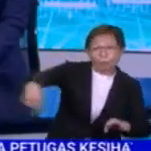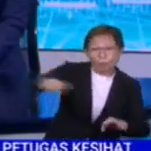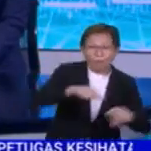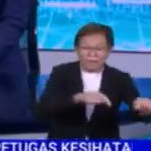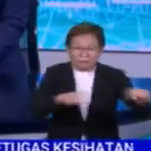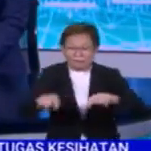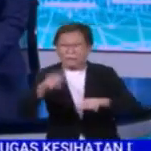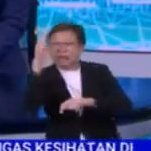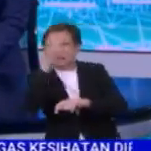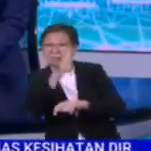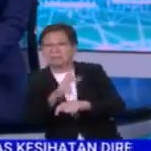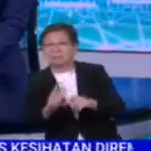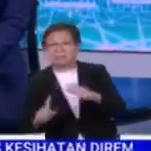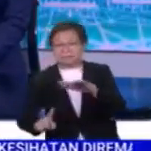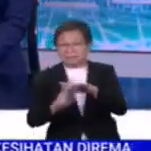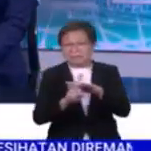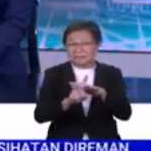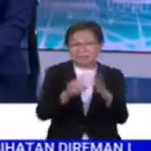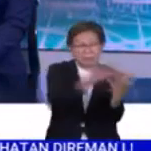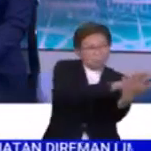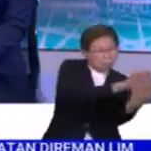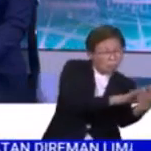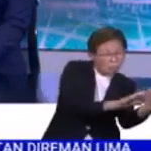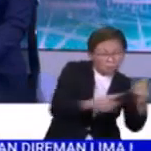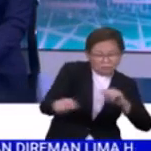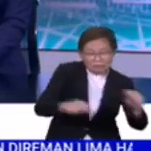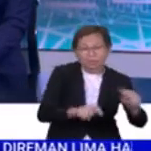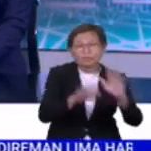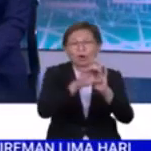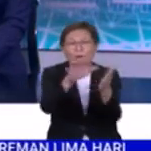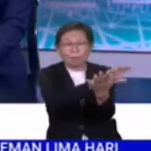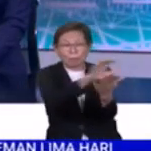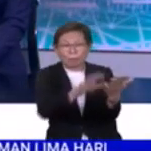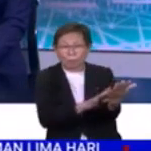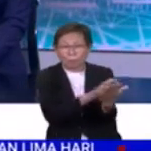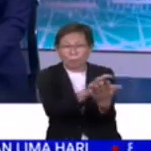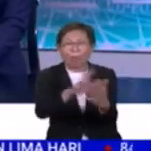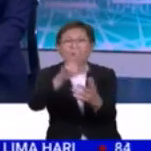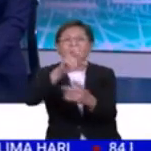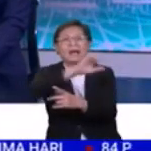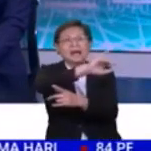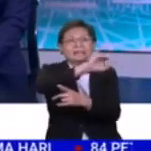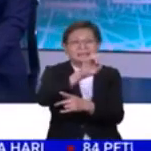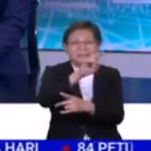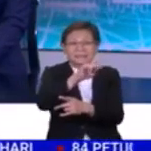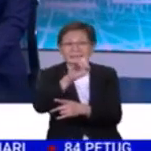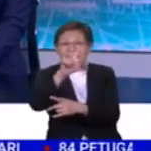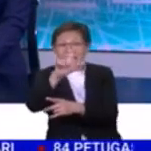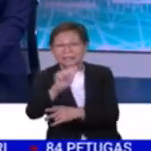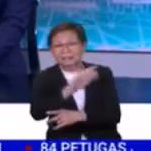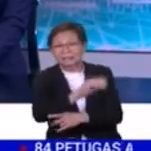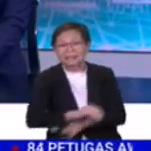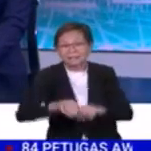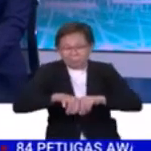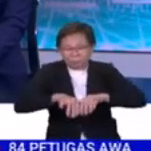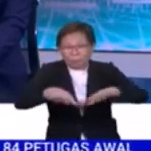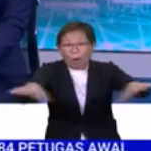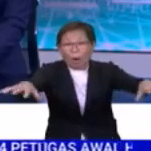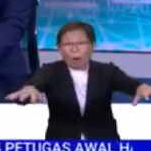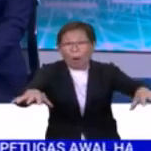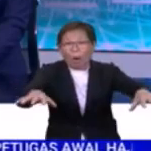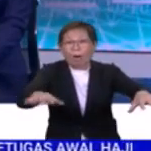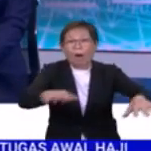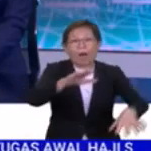tindakan kerajaan dalam mewujudkan rangka tindakan seperti Pelan Jalinan Digital Negara Jendela dan Rangkaian Pemborong